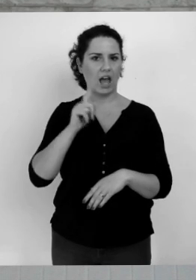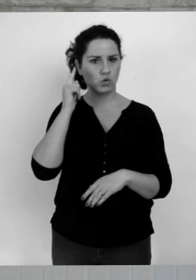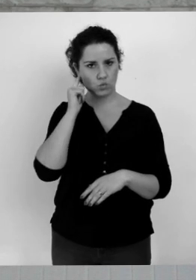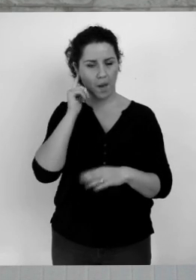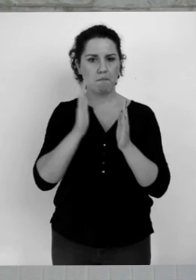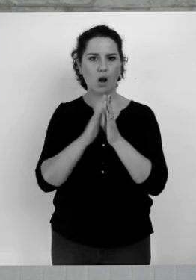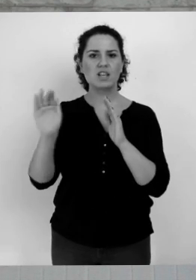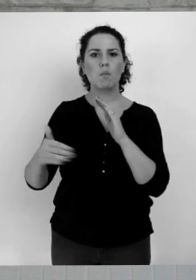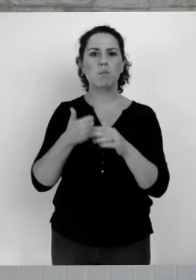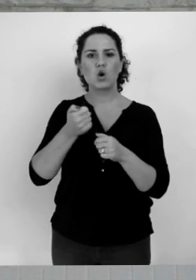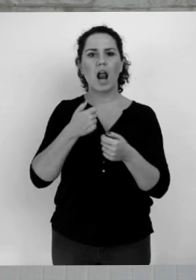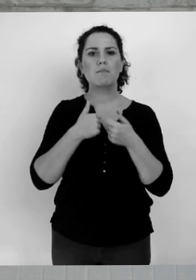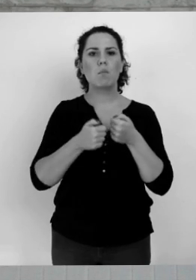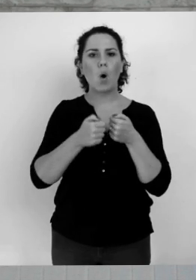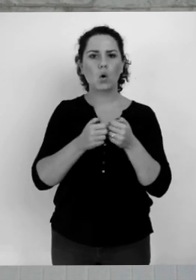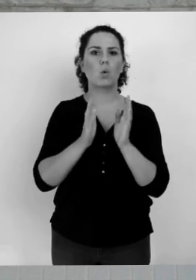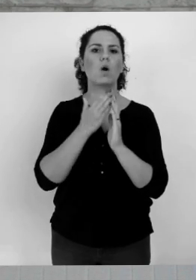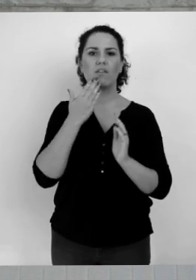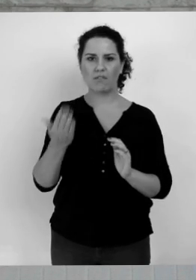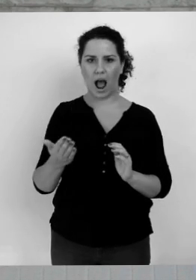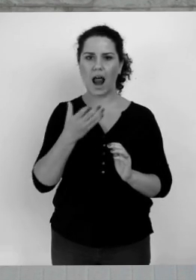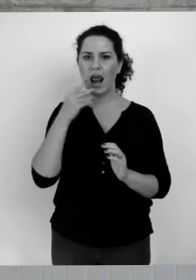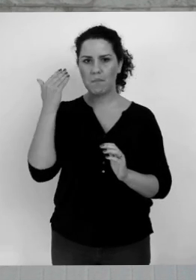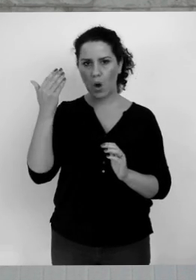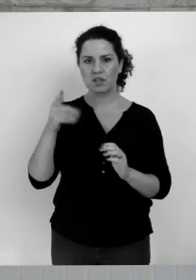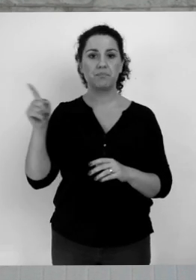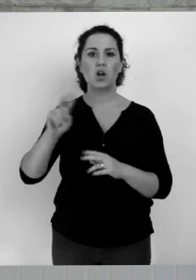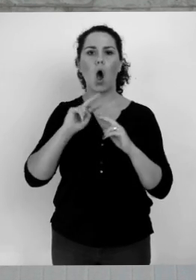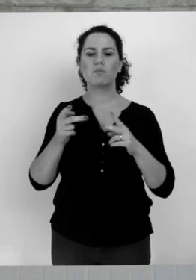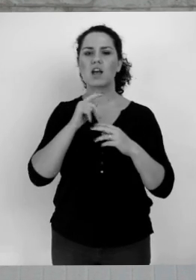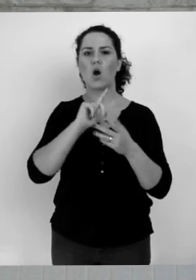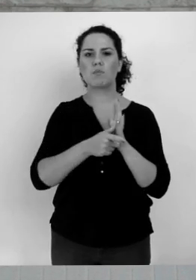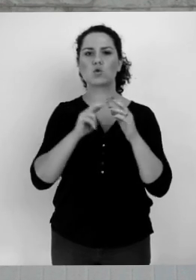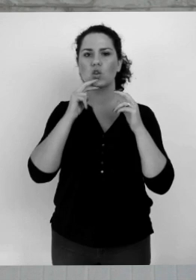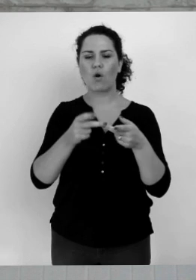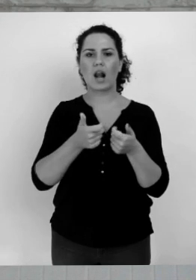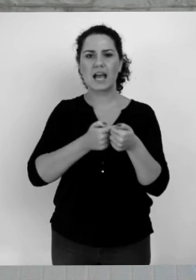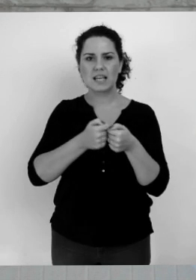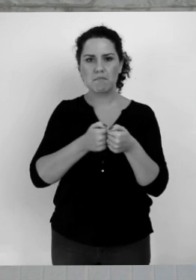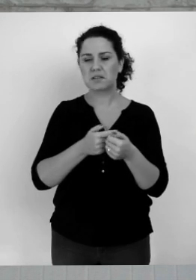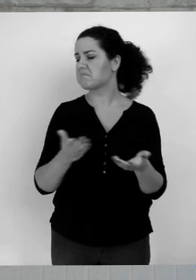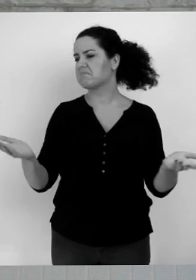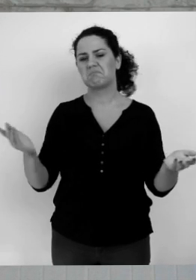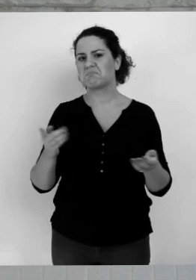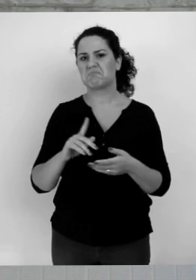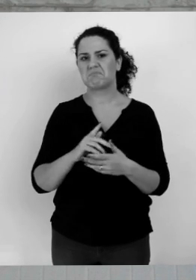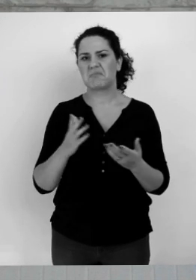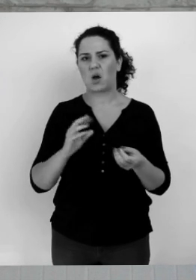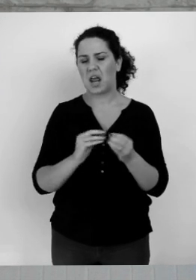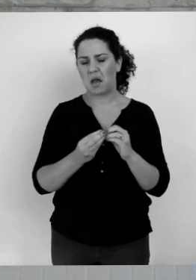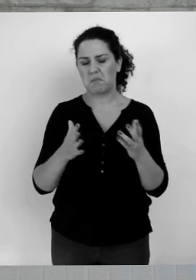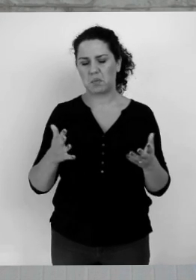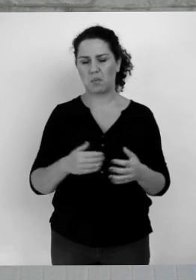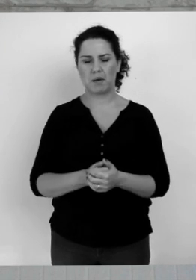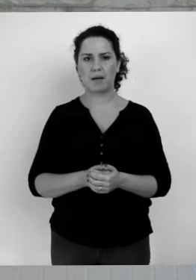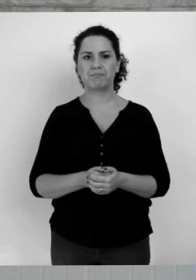čujem, molim da pošaljete mi poruku i hvala, lijepi potrav. I odmah ću odgovoriti putem SMS-om. I tako da nije bio